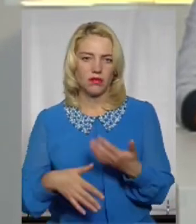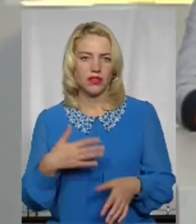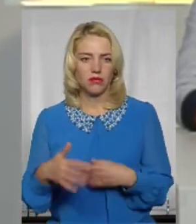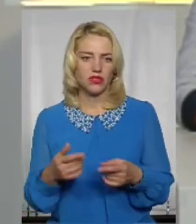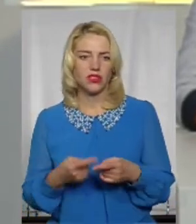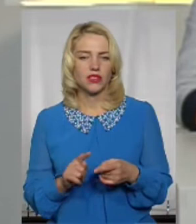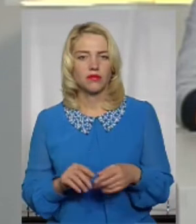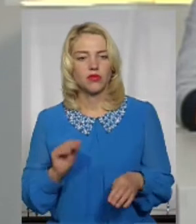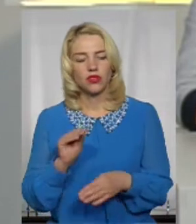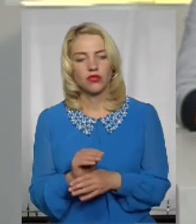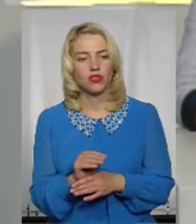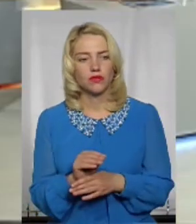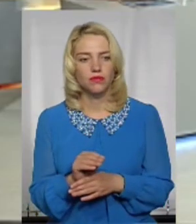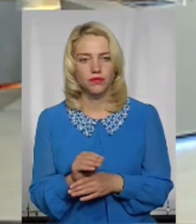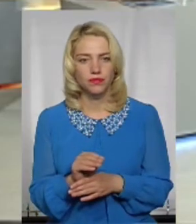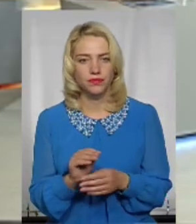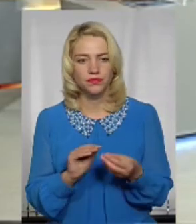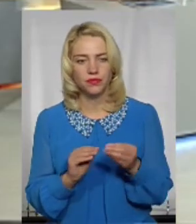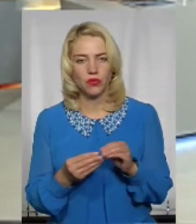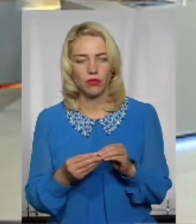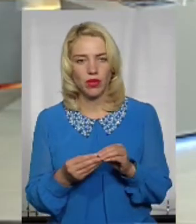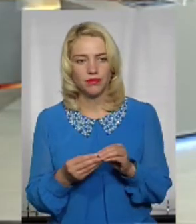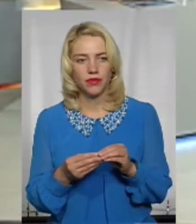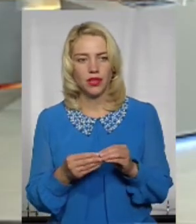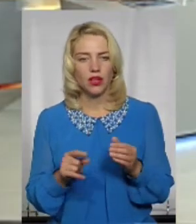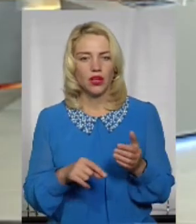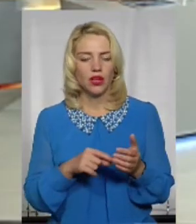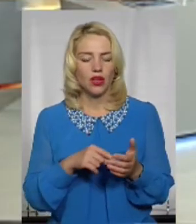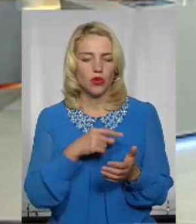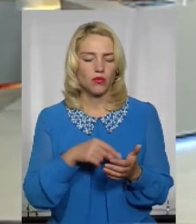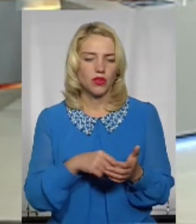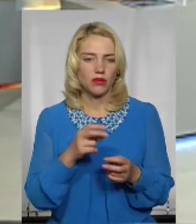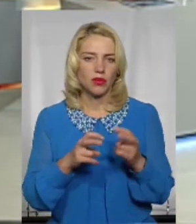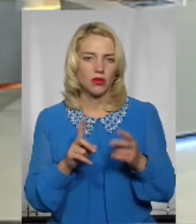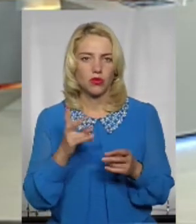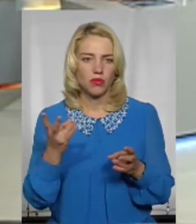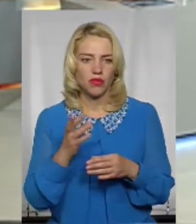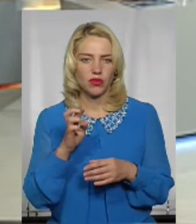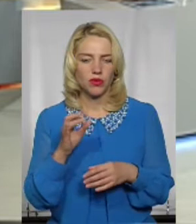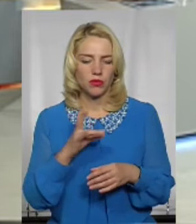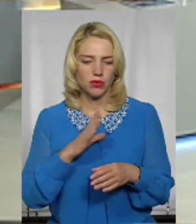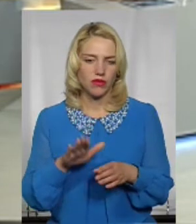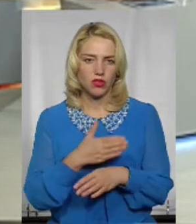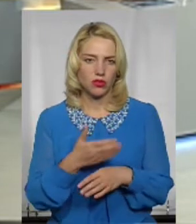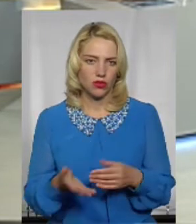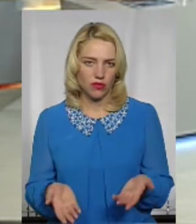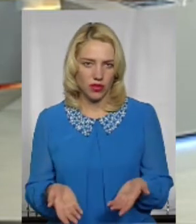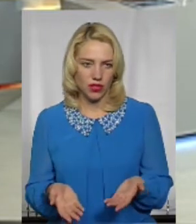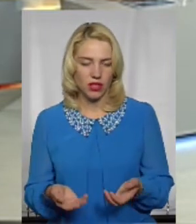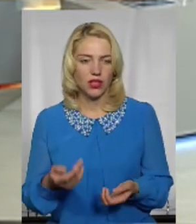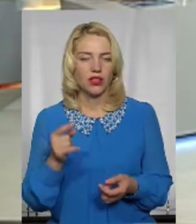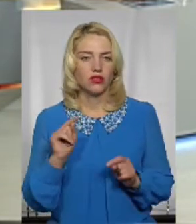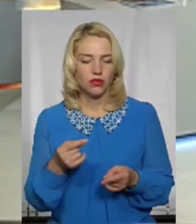перемішуючи і цим додаючи проблем уже комунальному підприємству, яке повинно відсортовувати, ніби вже відсортоване.